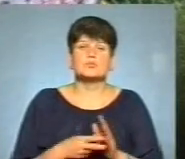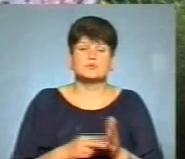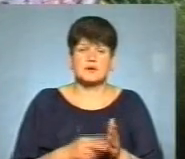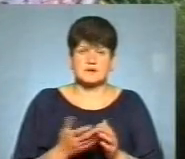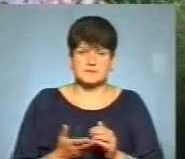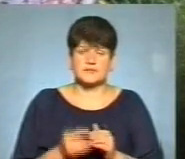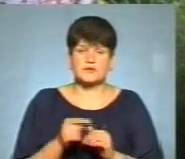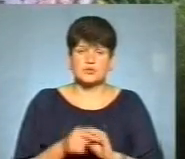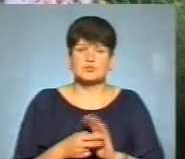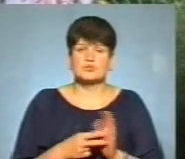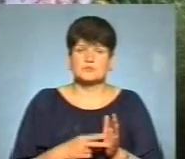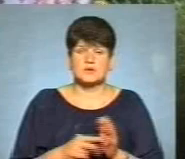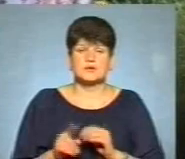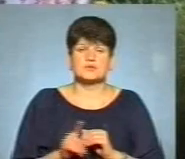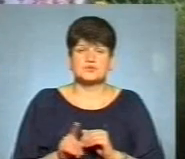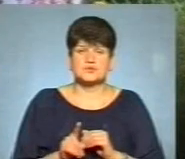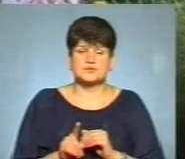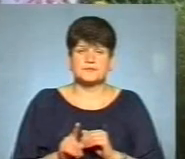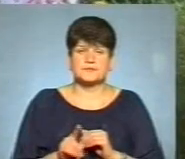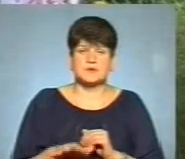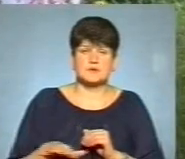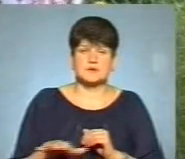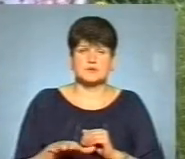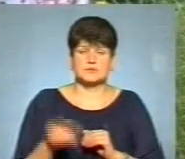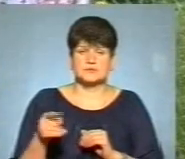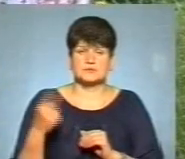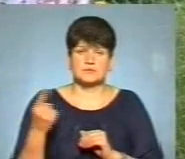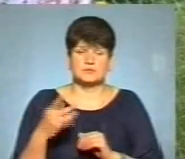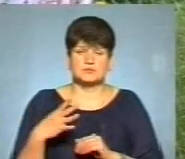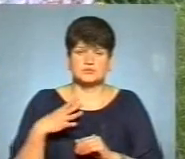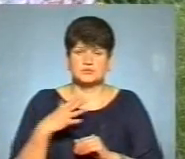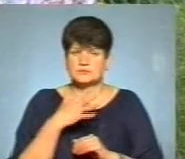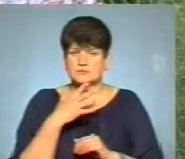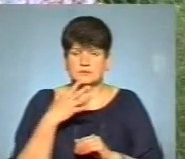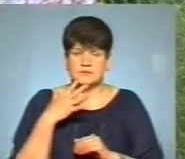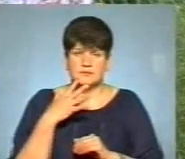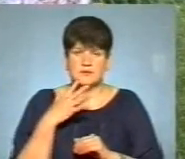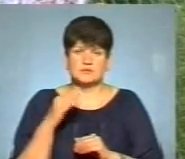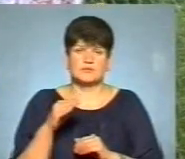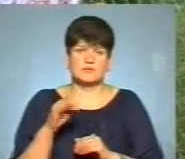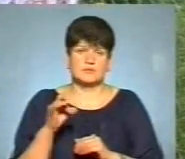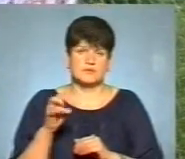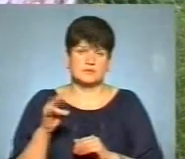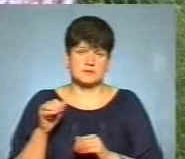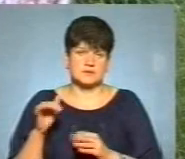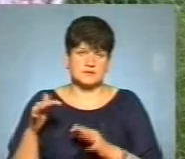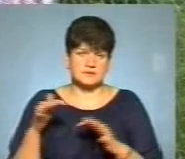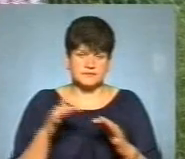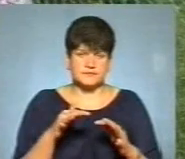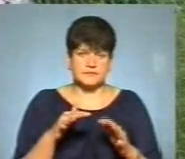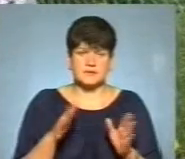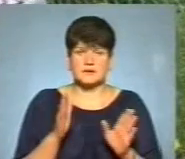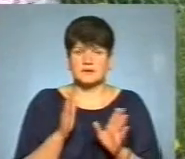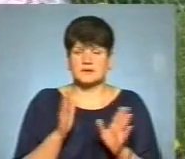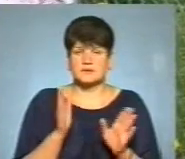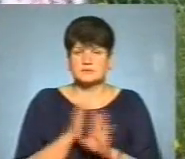В тому плані, що через територію Тернопільщини проходило безліч атмосферних фронтів. Сама атмосфера була